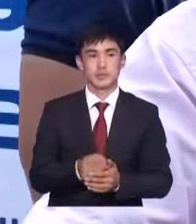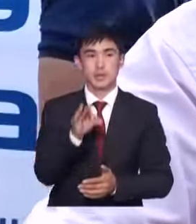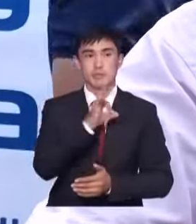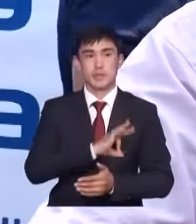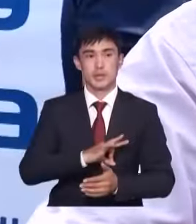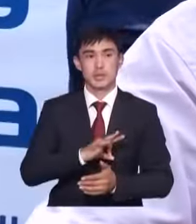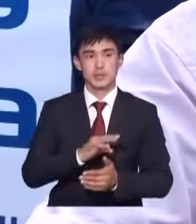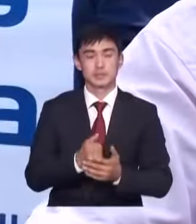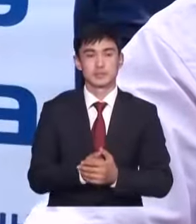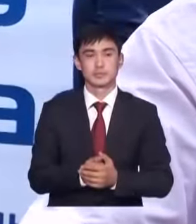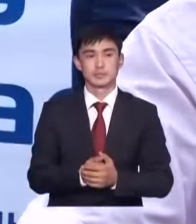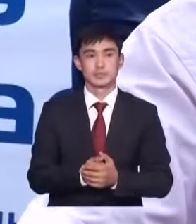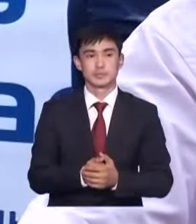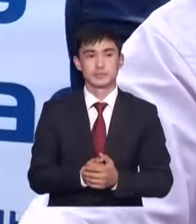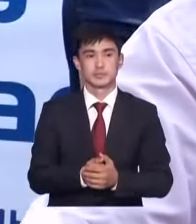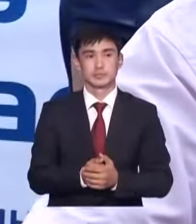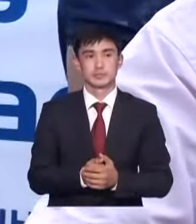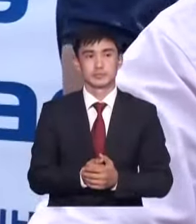пайдалы бағанағы